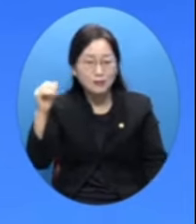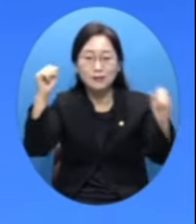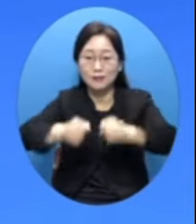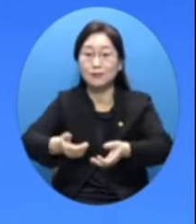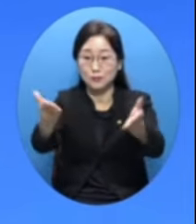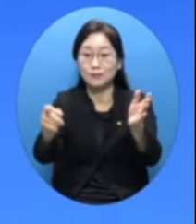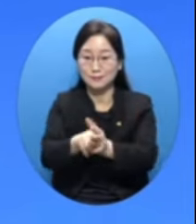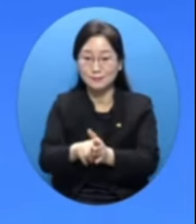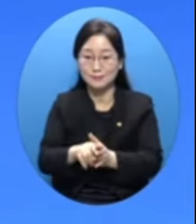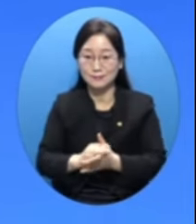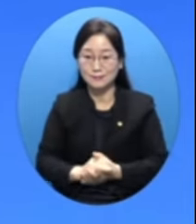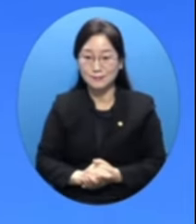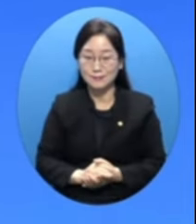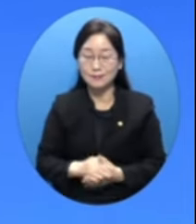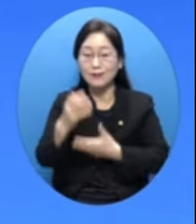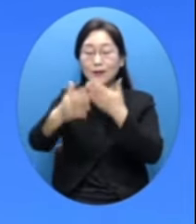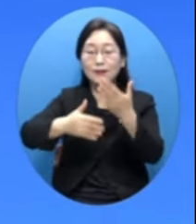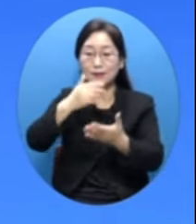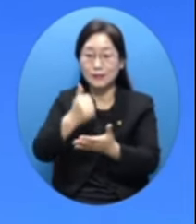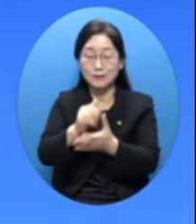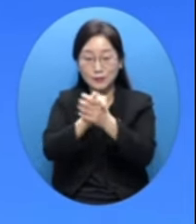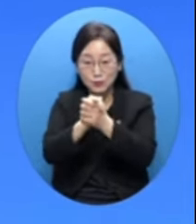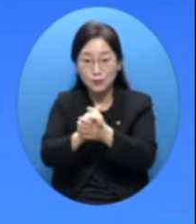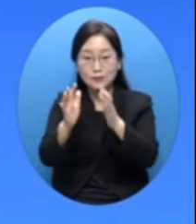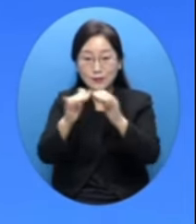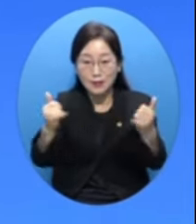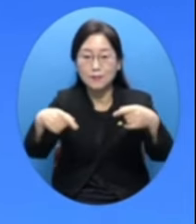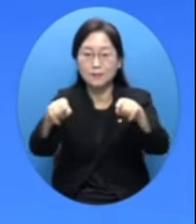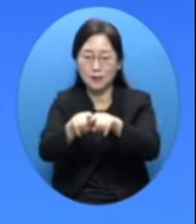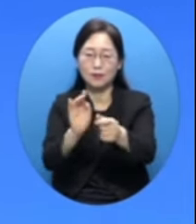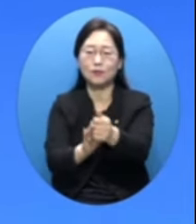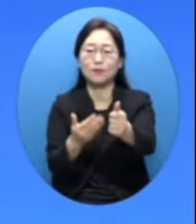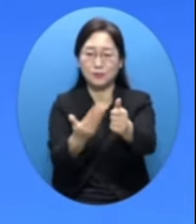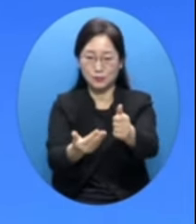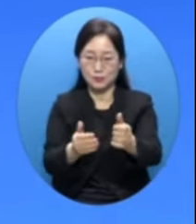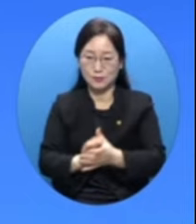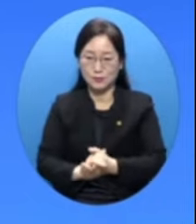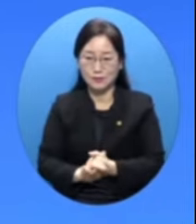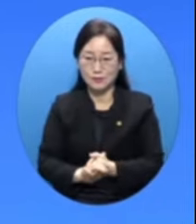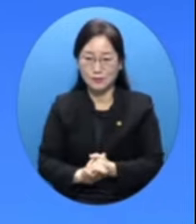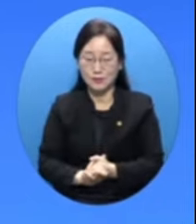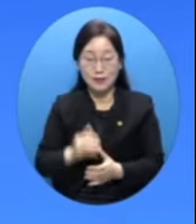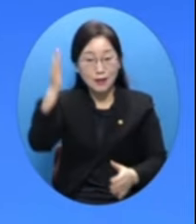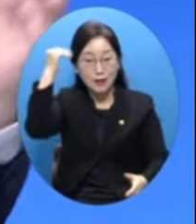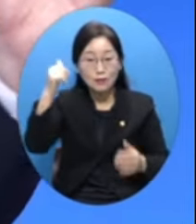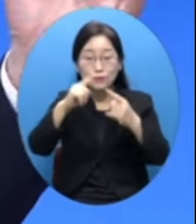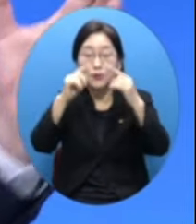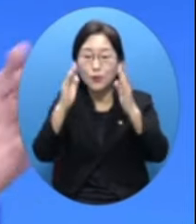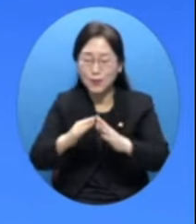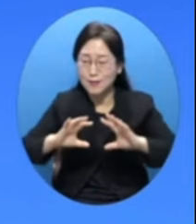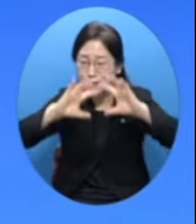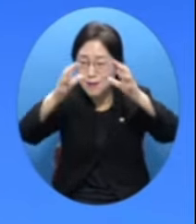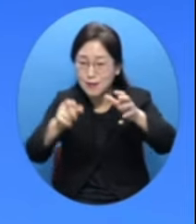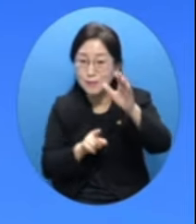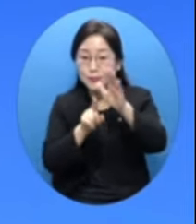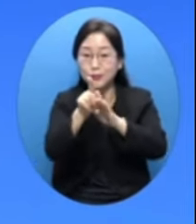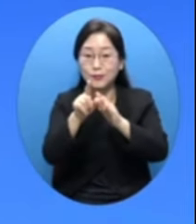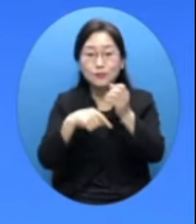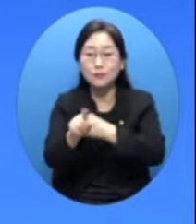것입니다. 하나님은 기도하는 사람과 함께 하시는 것입니다. 한국교회가 세계교회 가운데 알려지게 된